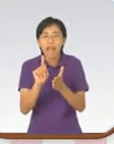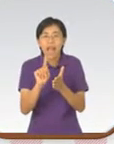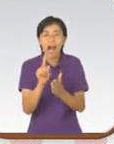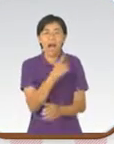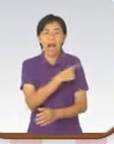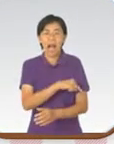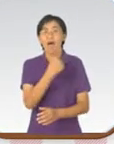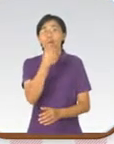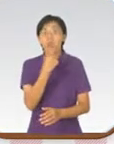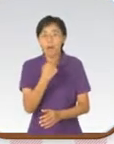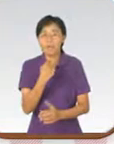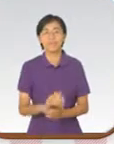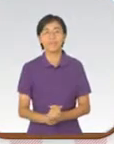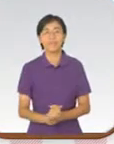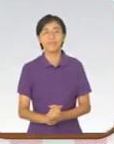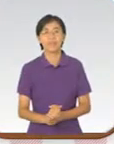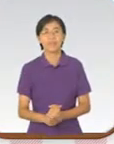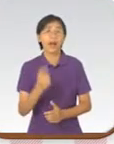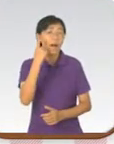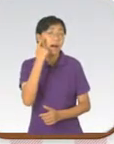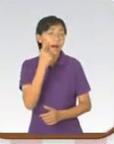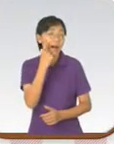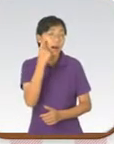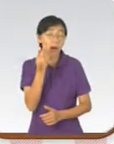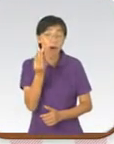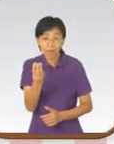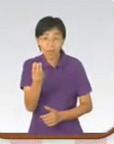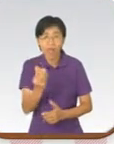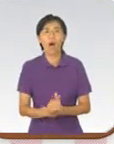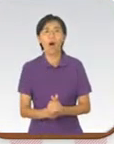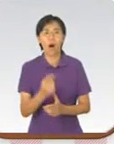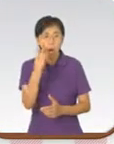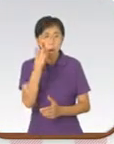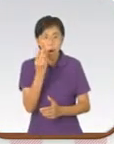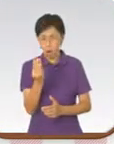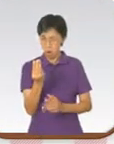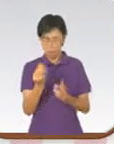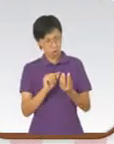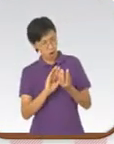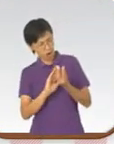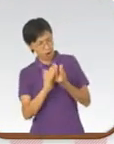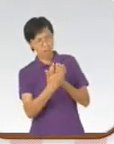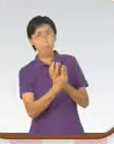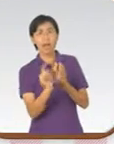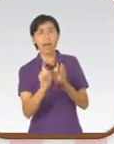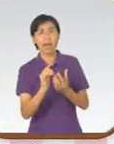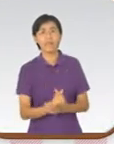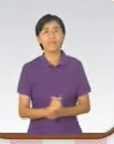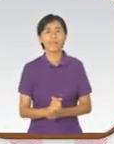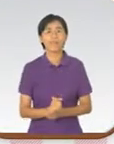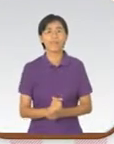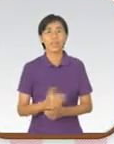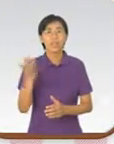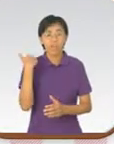ครับสตรอเบอรี่ด้วยเห็นผมเห็นสตรอเบอรี่อาจารย์มีลักษณะมัน เงา ๆแต่งเคลือบอะไรไว้ป่ะคะ เราจำเอพิคอตกาเซ่ได้ไหมที่เราเค